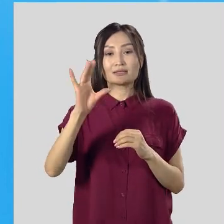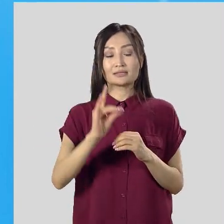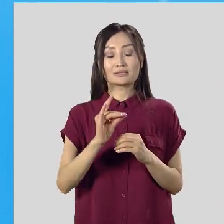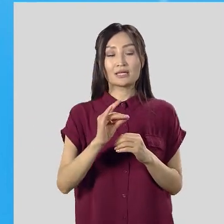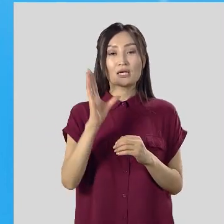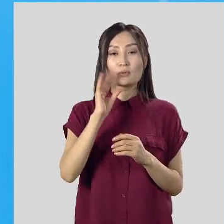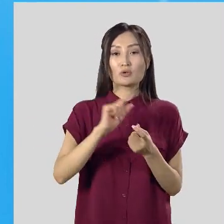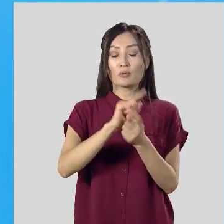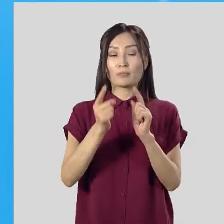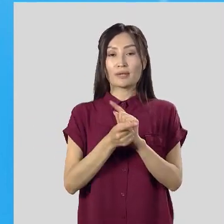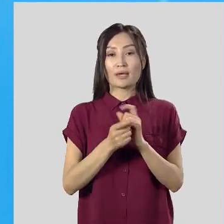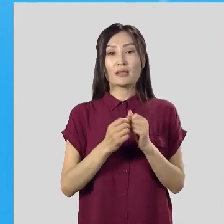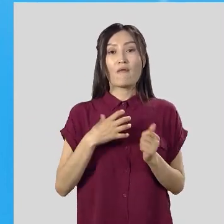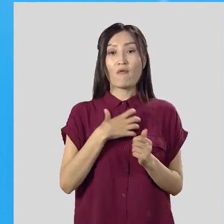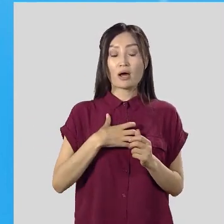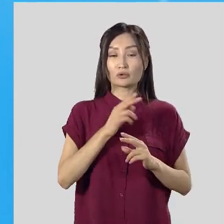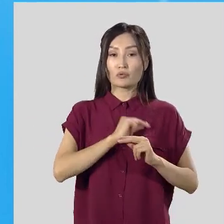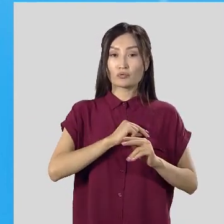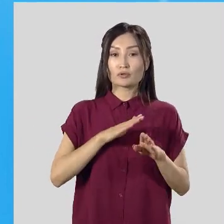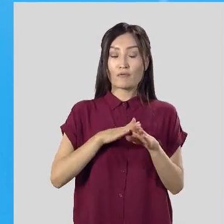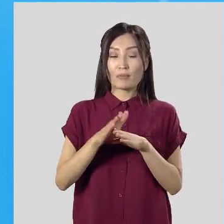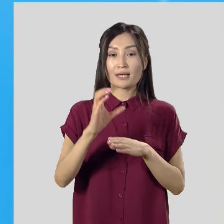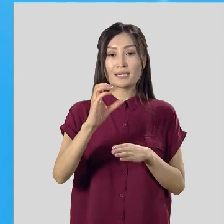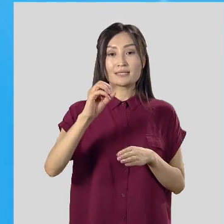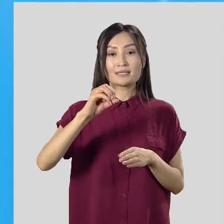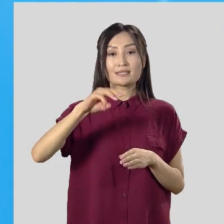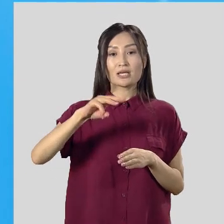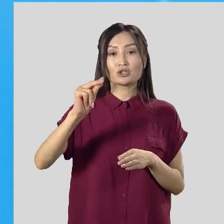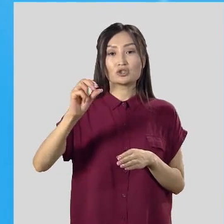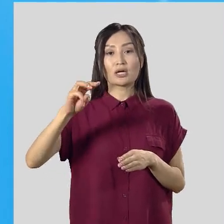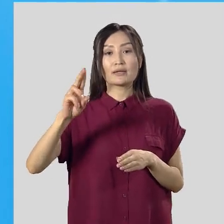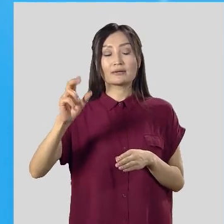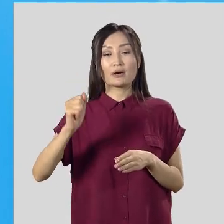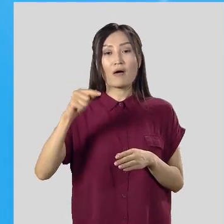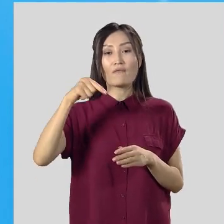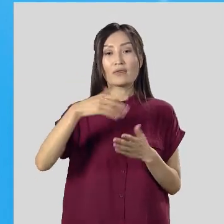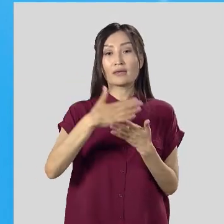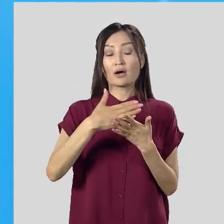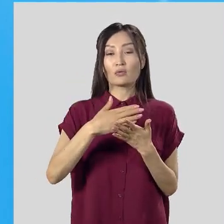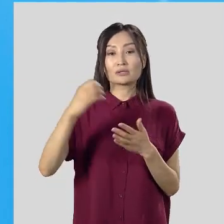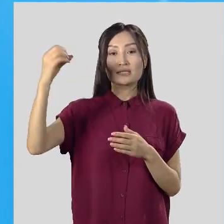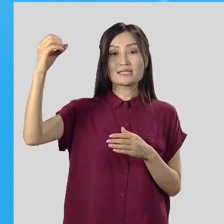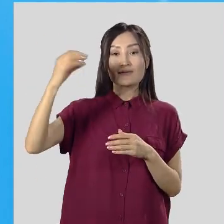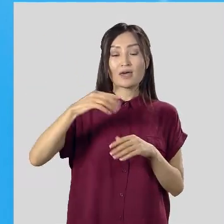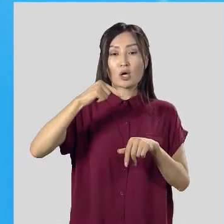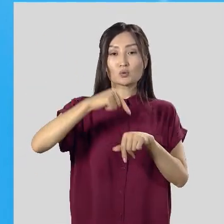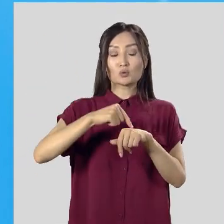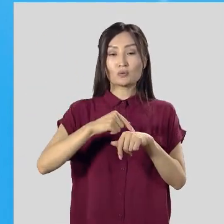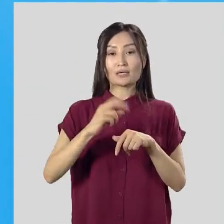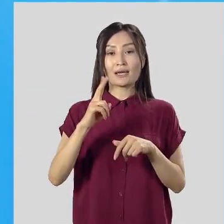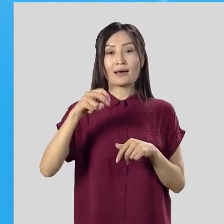кривизну. Важную функцию выполняет сетчатка. В ней находятся светочувствительные